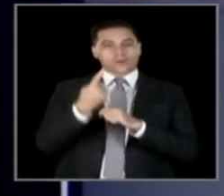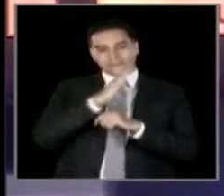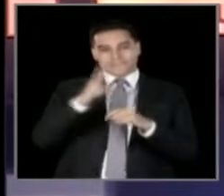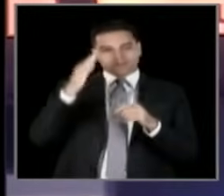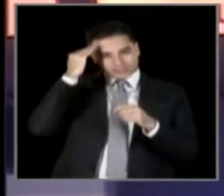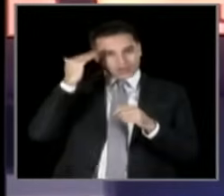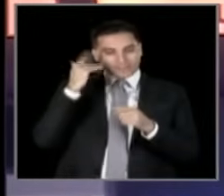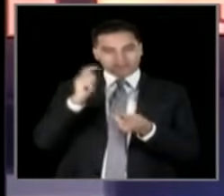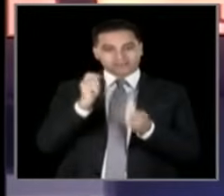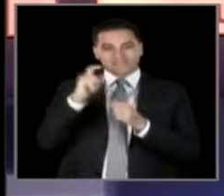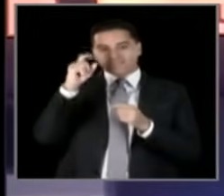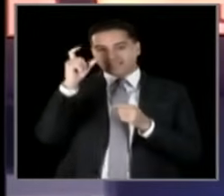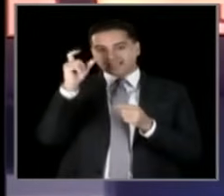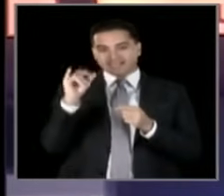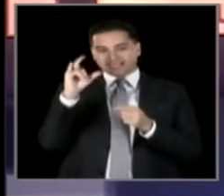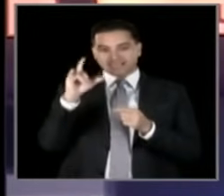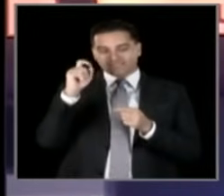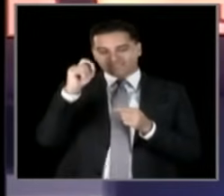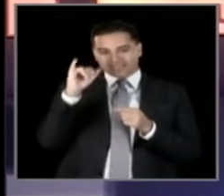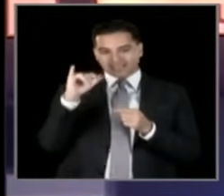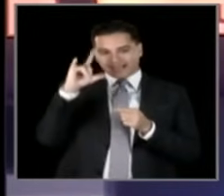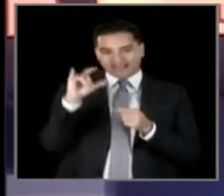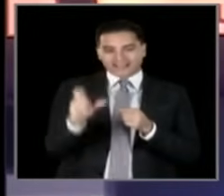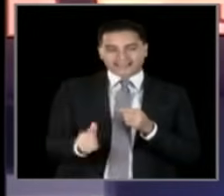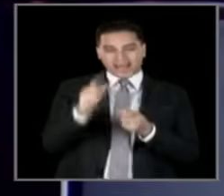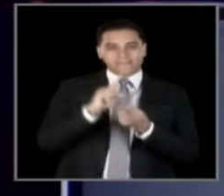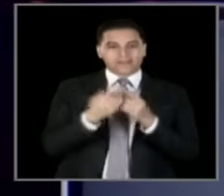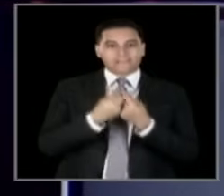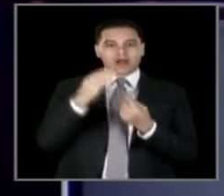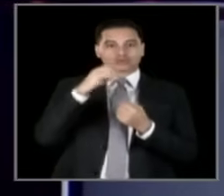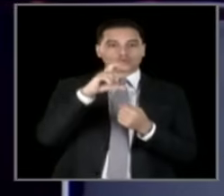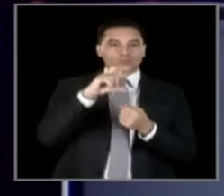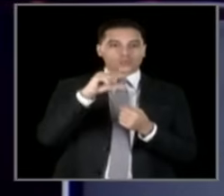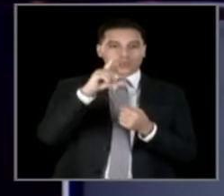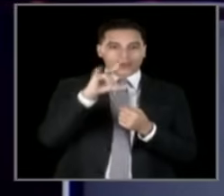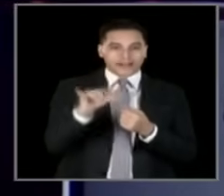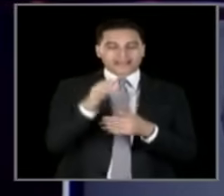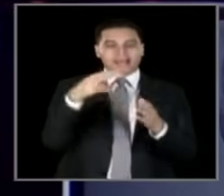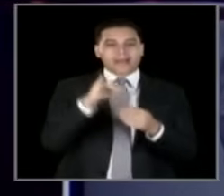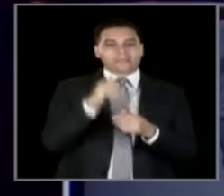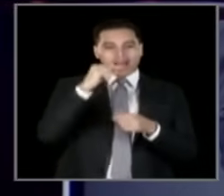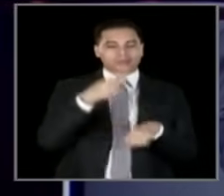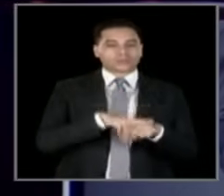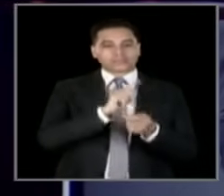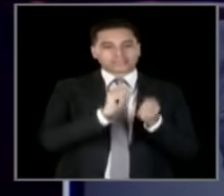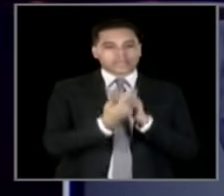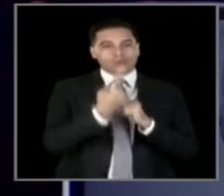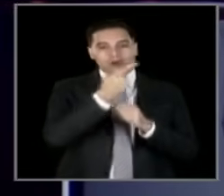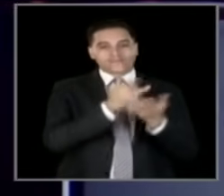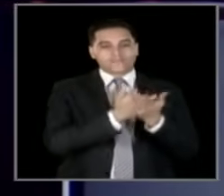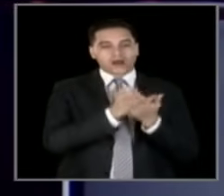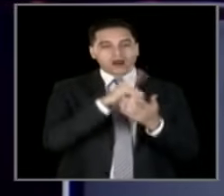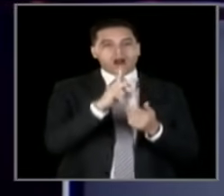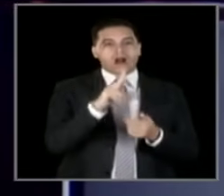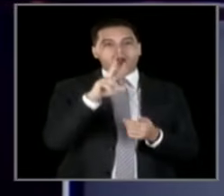الأرمن، فيلينا فيكن رجعت مكان جولي عماد. وتغيير واحد في مدرسة